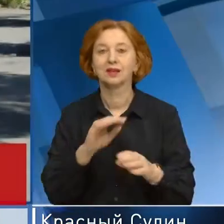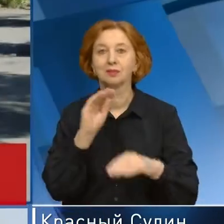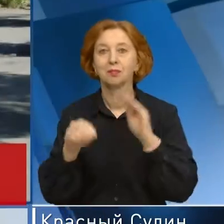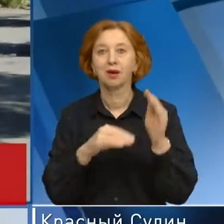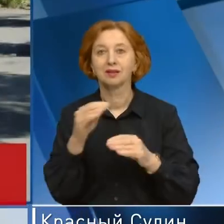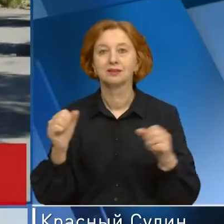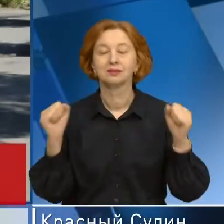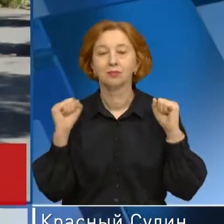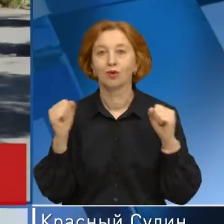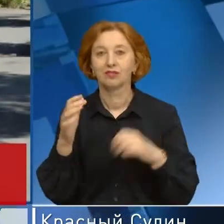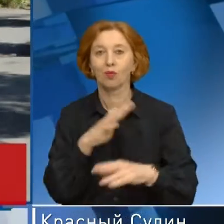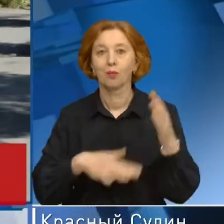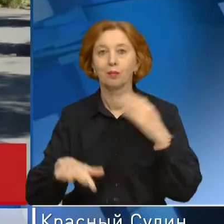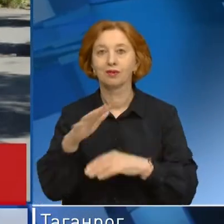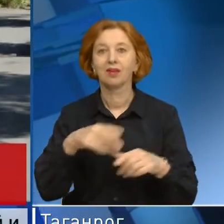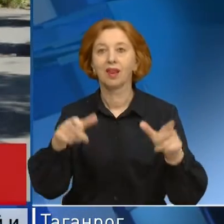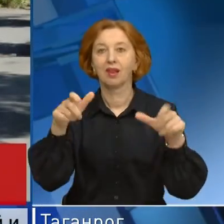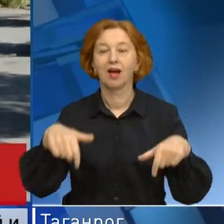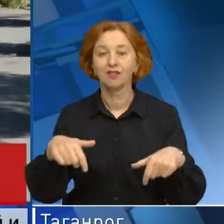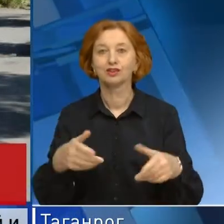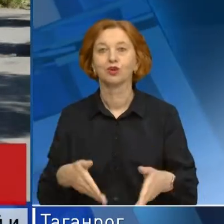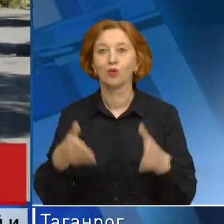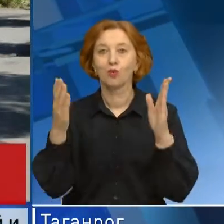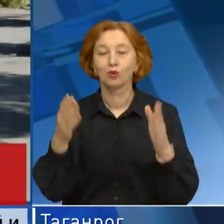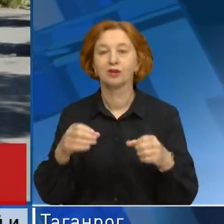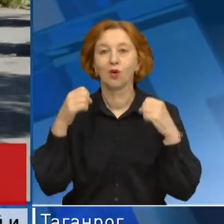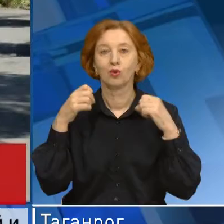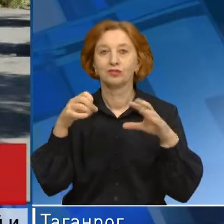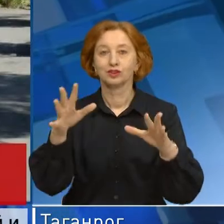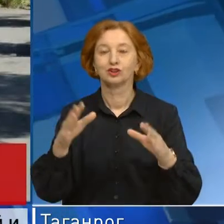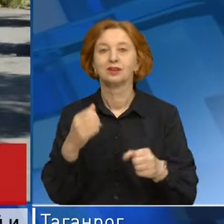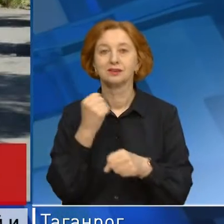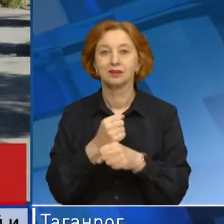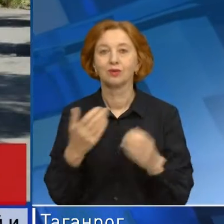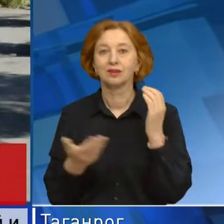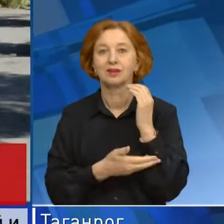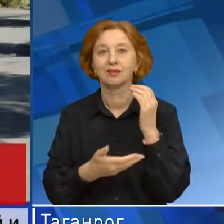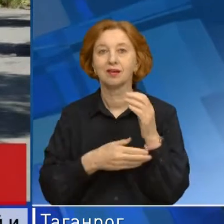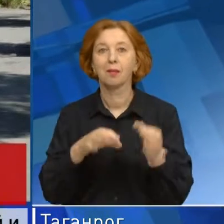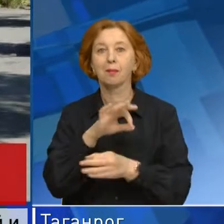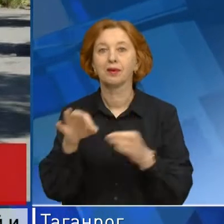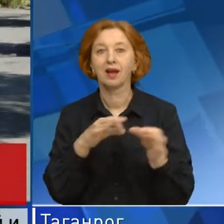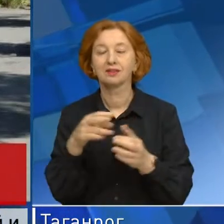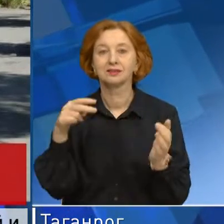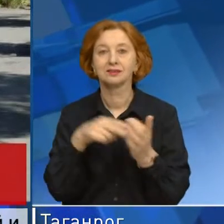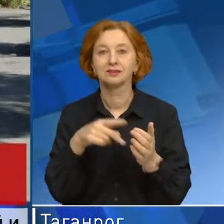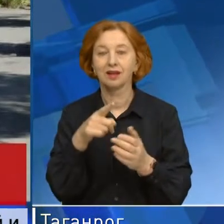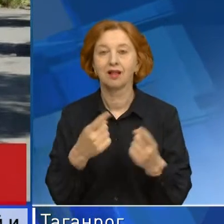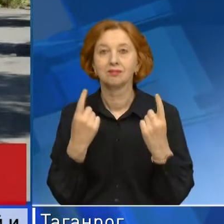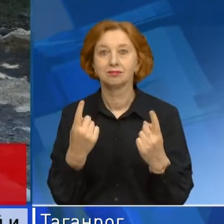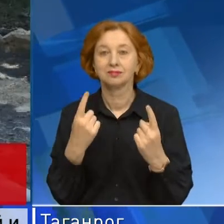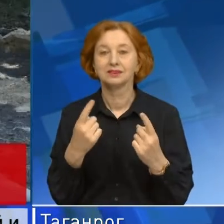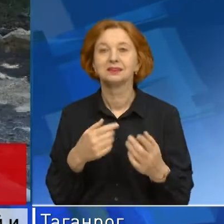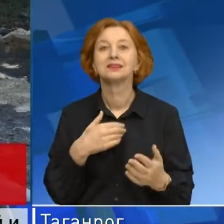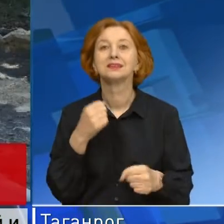детскую и спортивную площадки, установят лавочки, урны, фонари уличного освещения и высадят деревья. Проект стал победителем областного конкурса